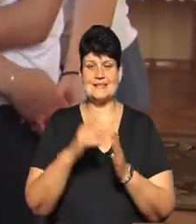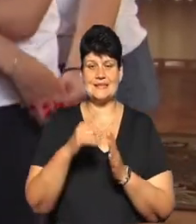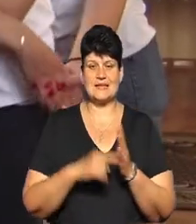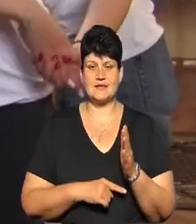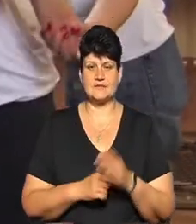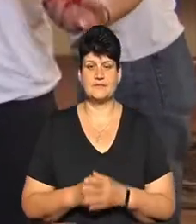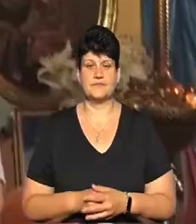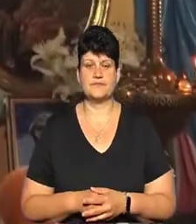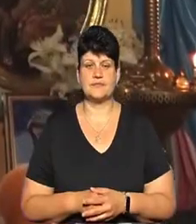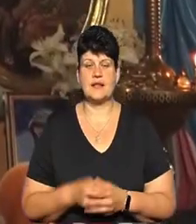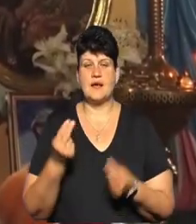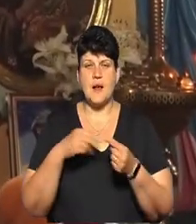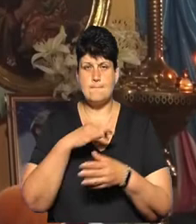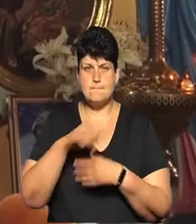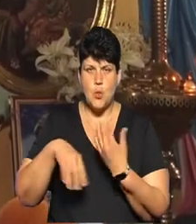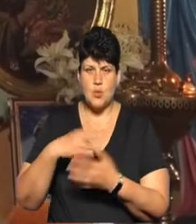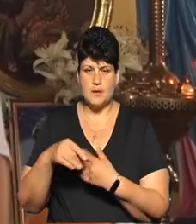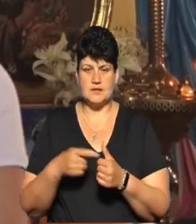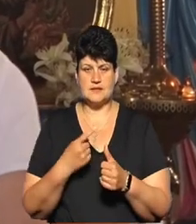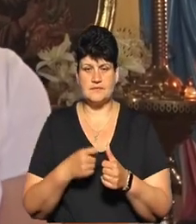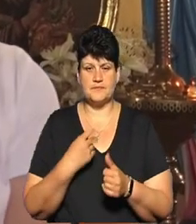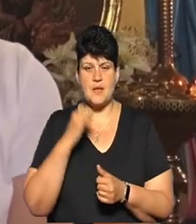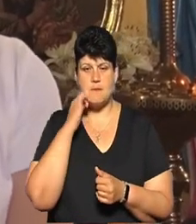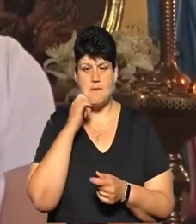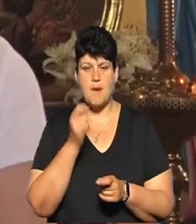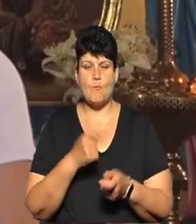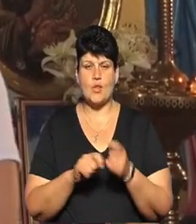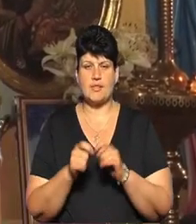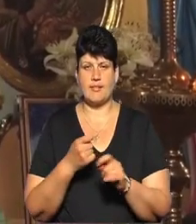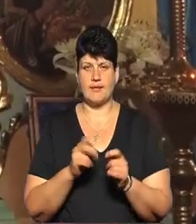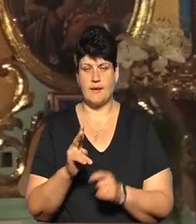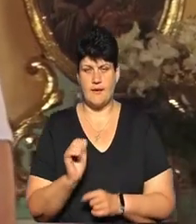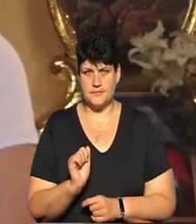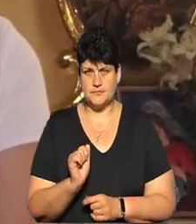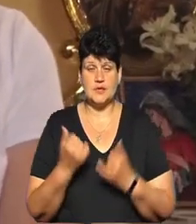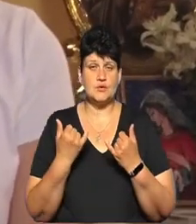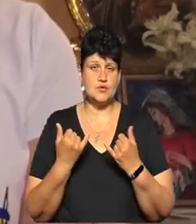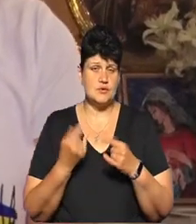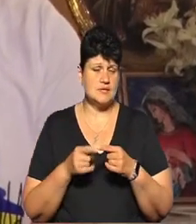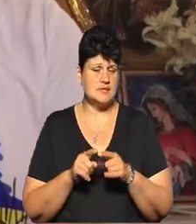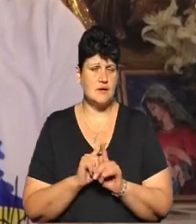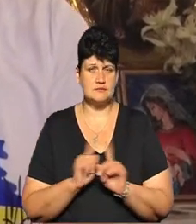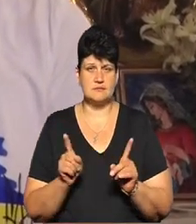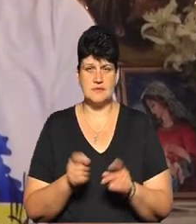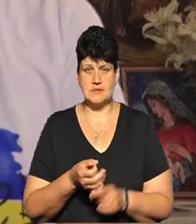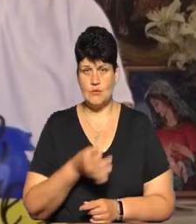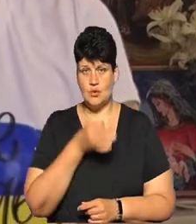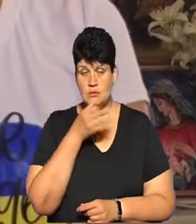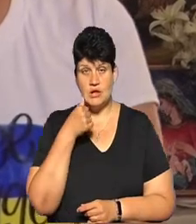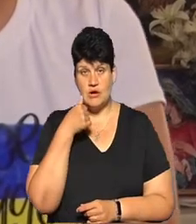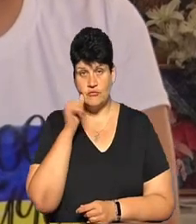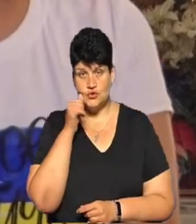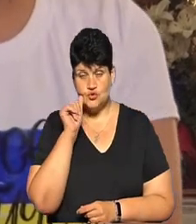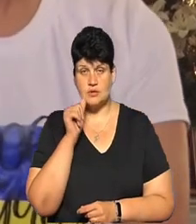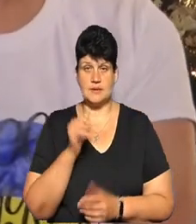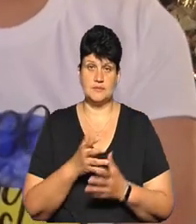«Плутанина» називається, або по-іншому «Баба Мотанка». Сьогодні особливо їм це сподобалось, тому що вчора і післявчора ми більше грали активні